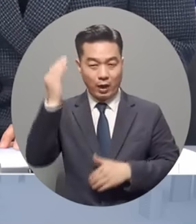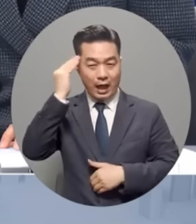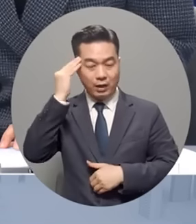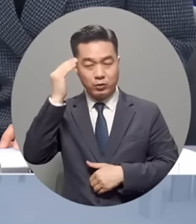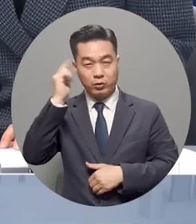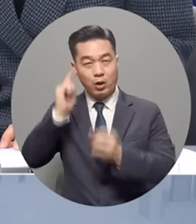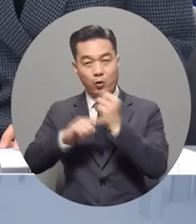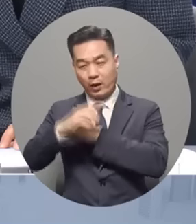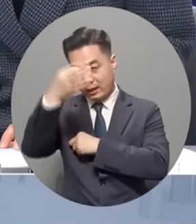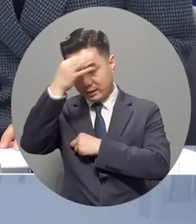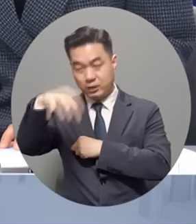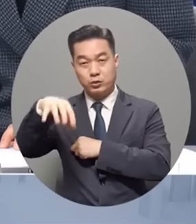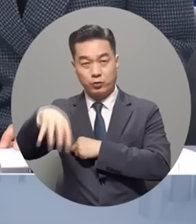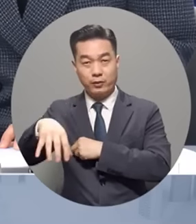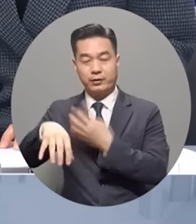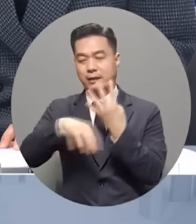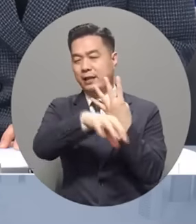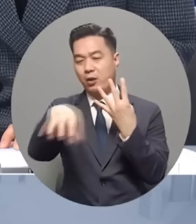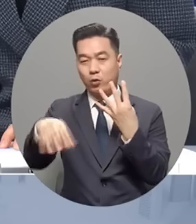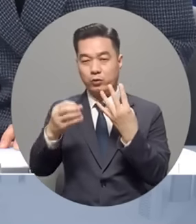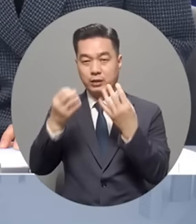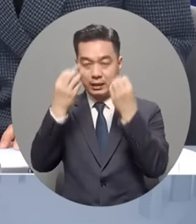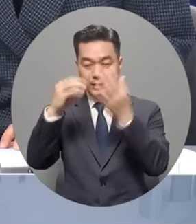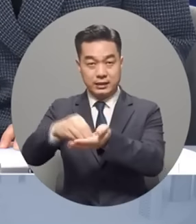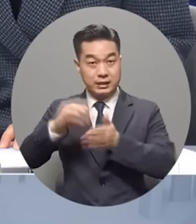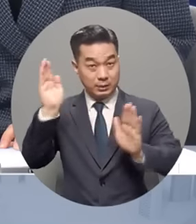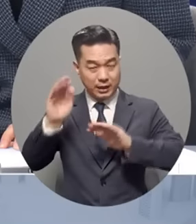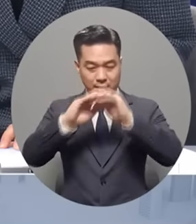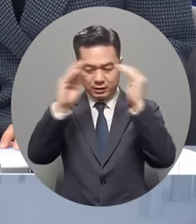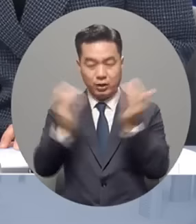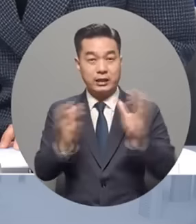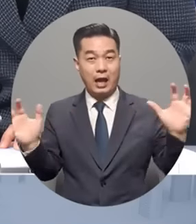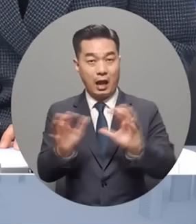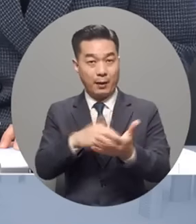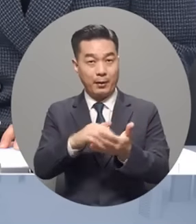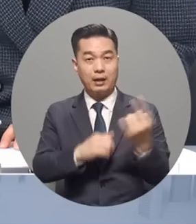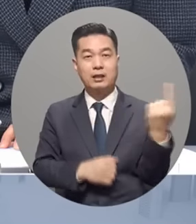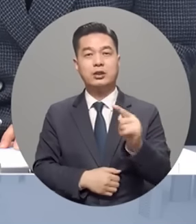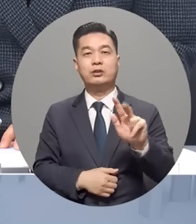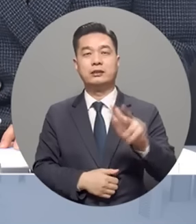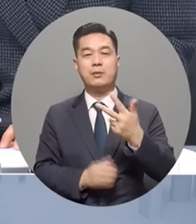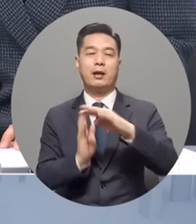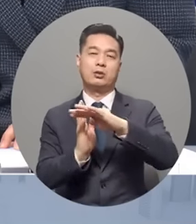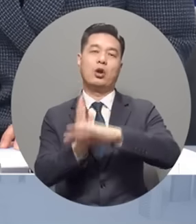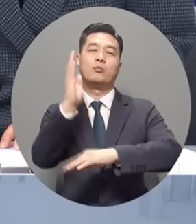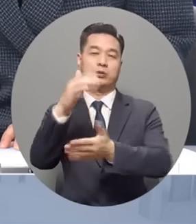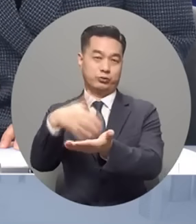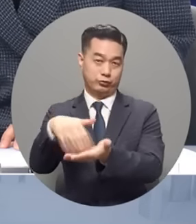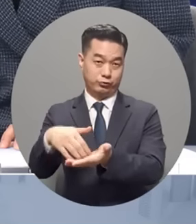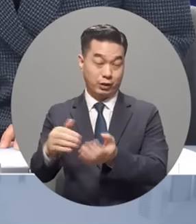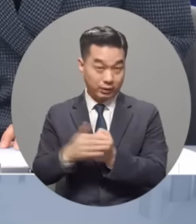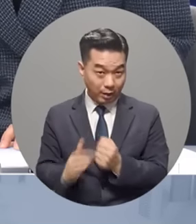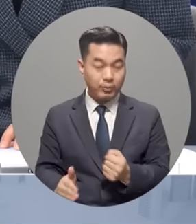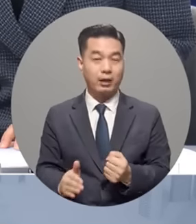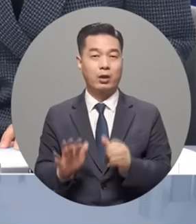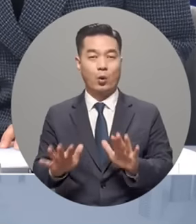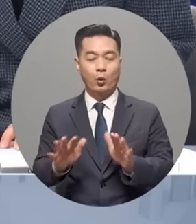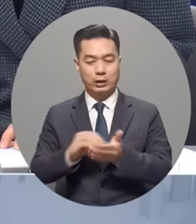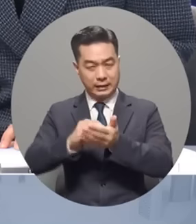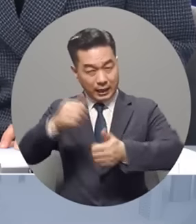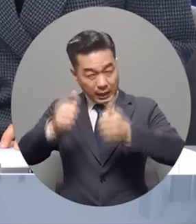같은 과학 기술원 네곳의 신입생 전체 정원 1700여 명을 크게 뛰어넘는 숫자입니다이 때문에 올해 입시 혼란도